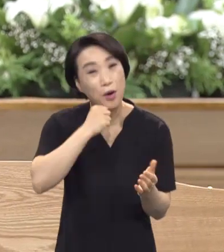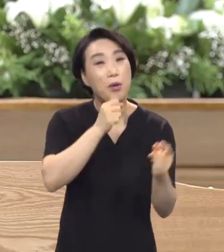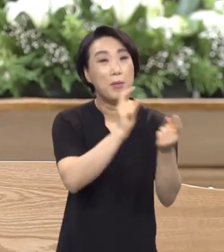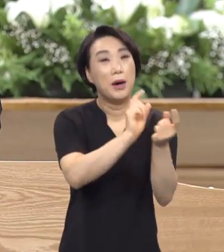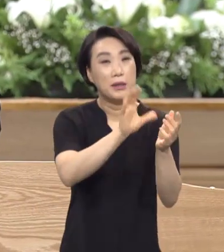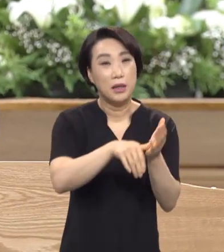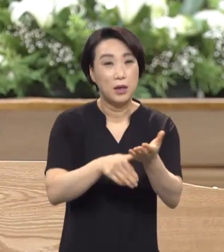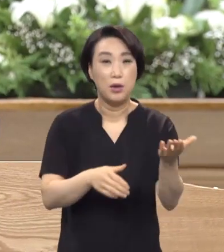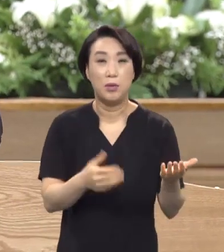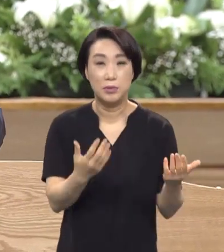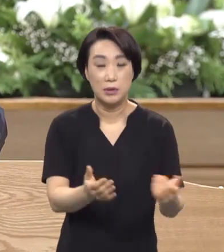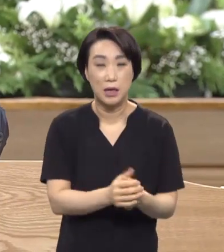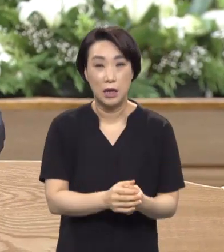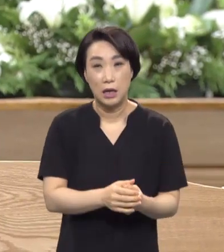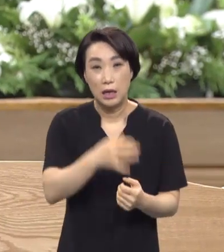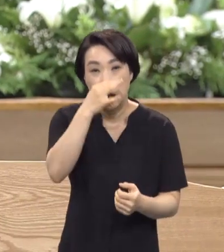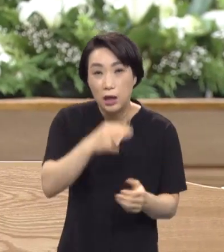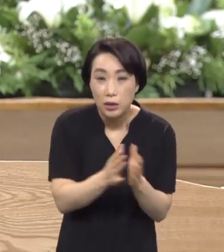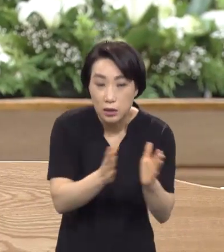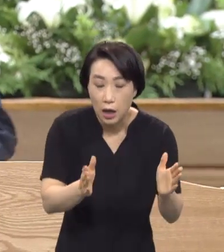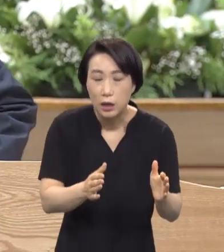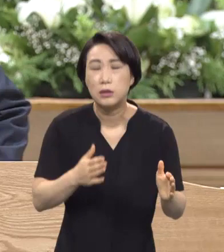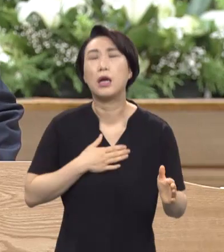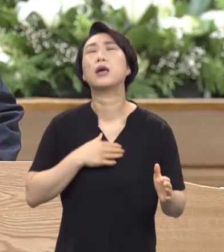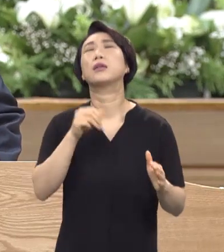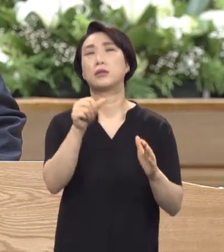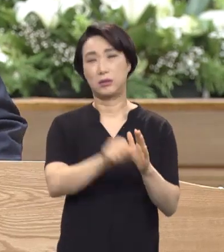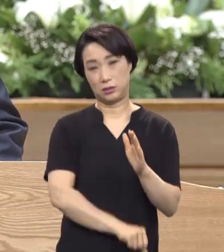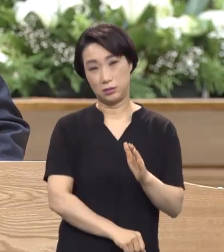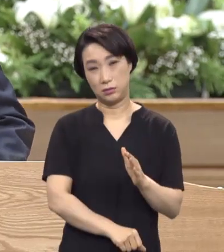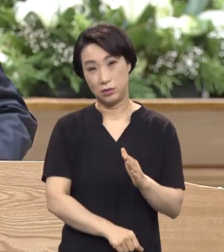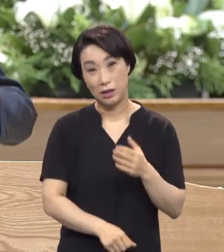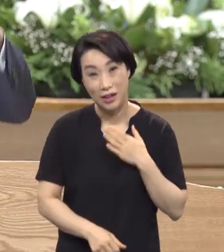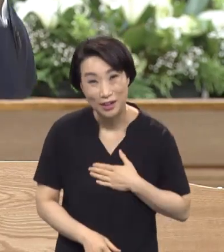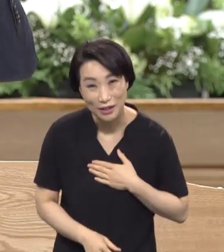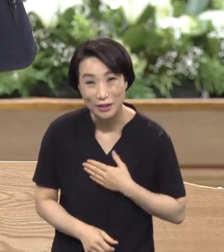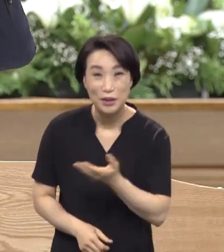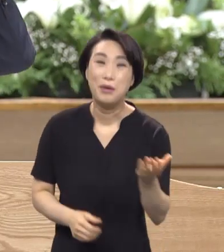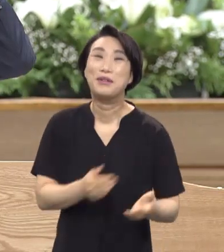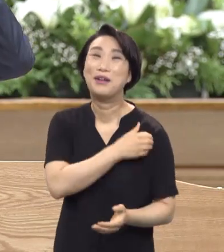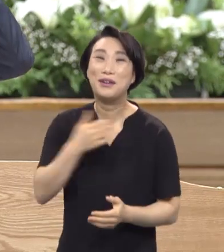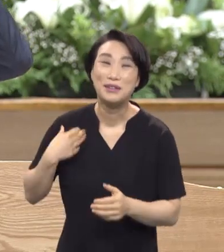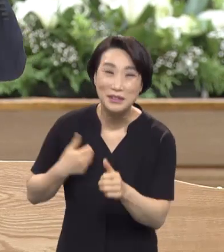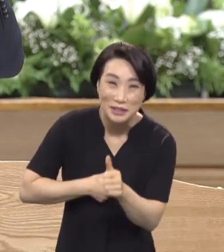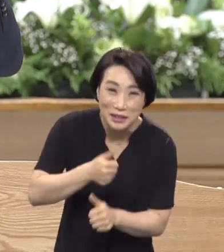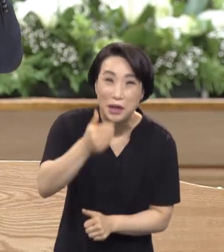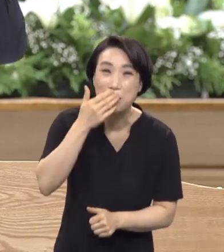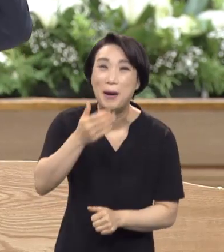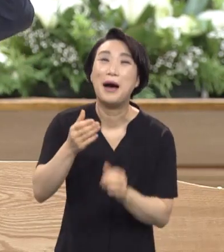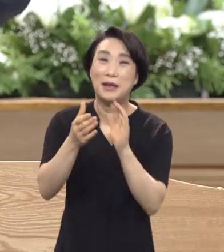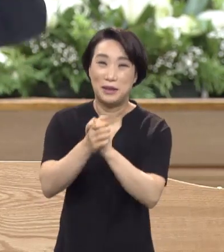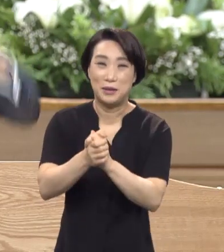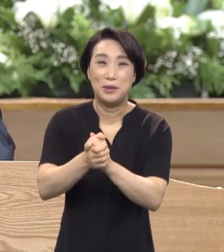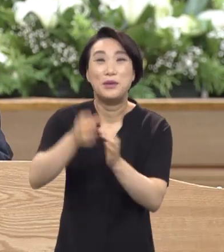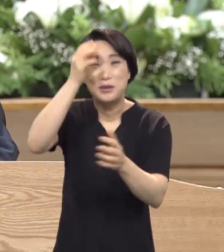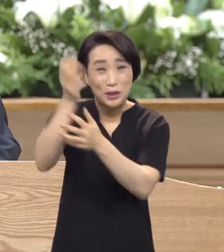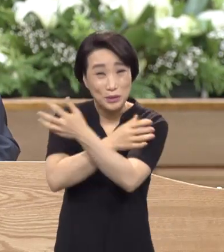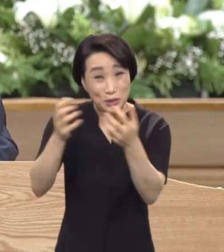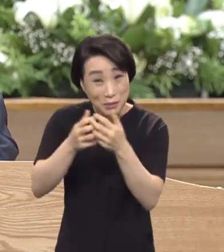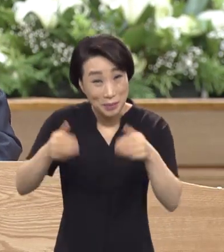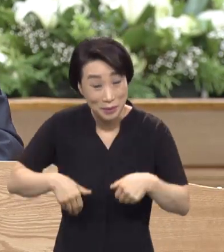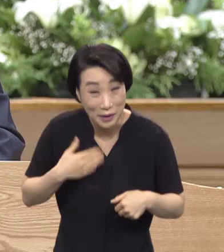때 힘들기 시작하면 지는 거예요. 그래서 능히 이길 수 있는 기도에서 성령이